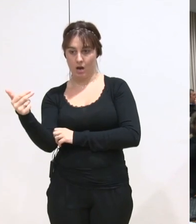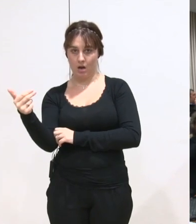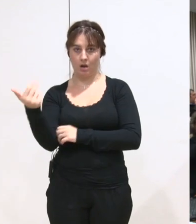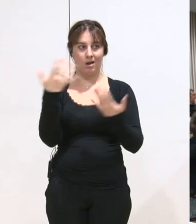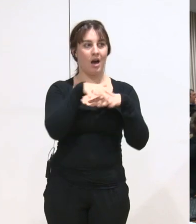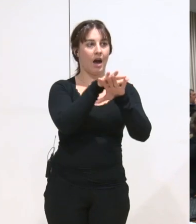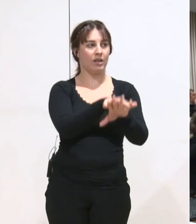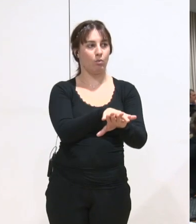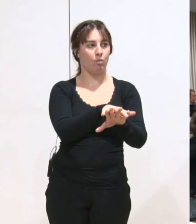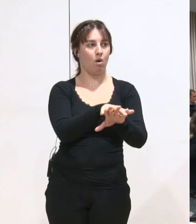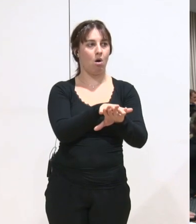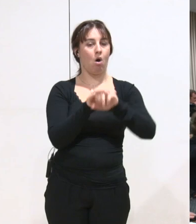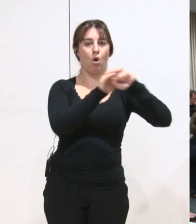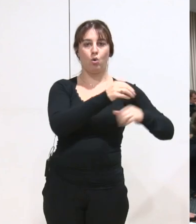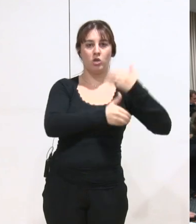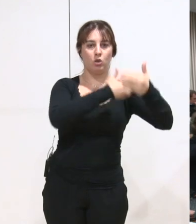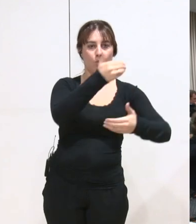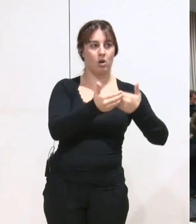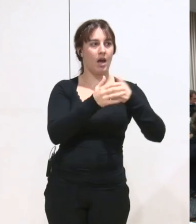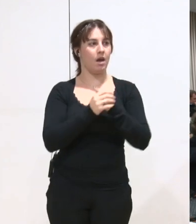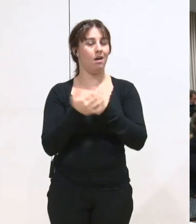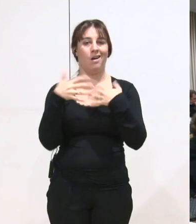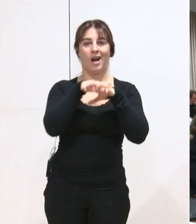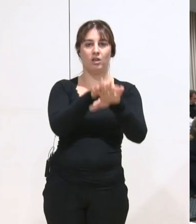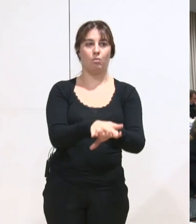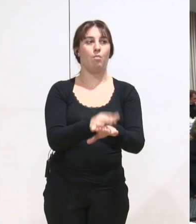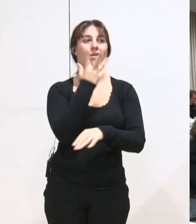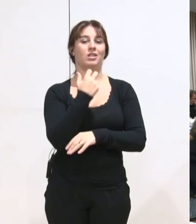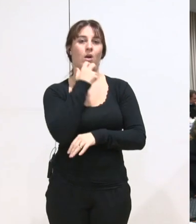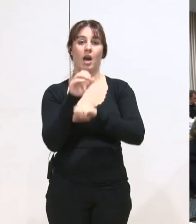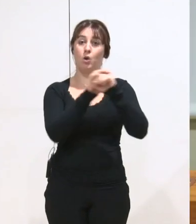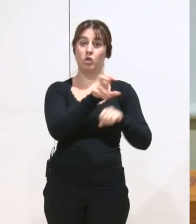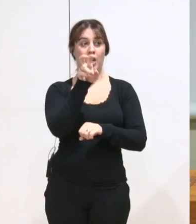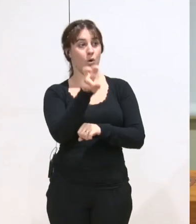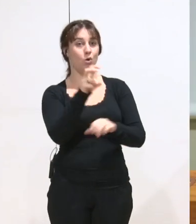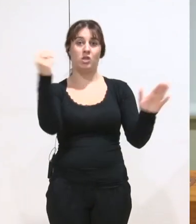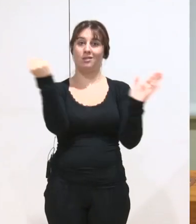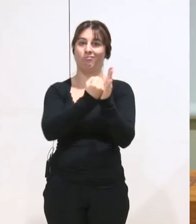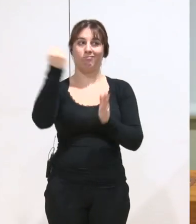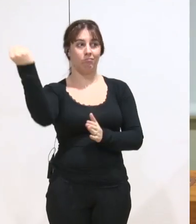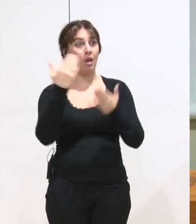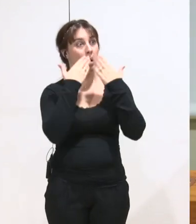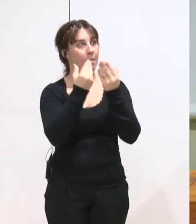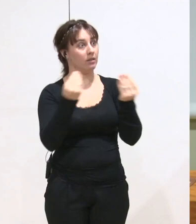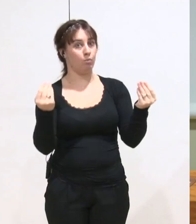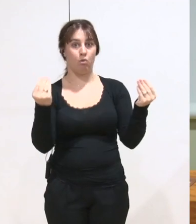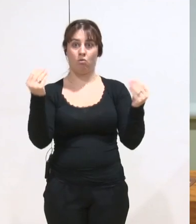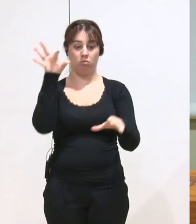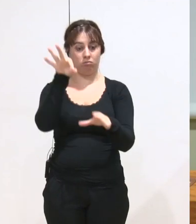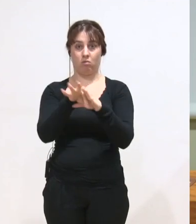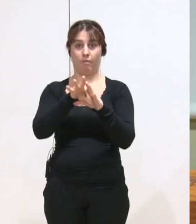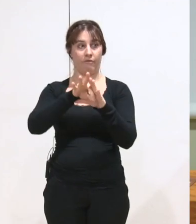le Rassemblement de gauche et de progrès, le Rassemblement citoyen de la gauche et des écologistes. Merci beaucoup, cette délibération est donc